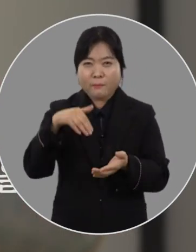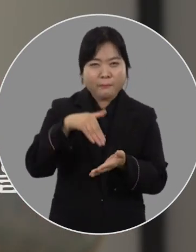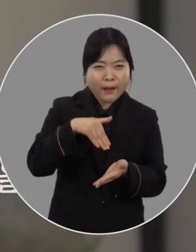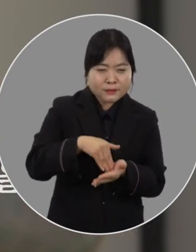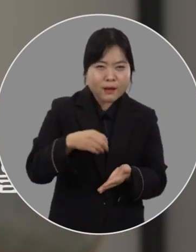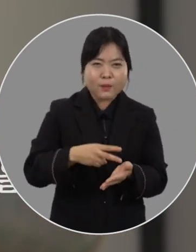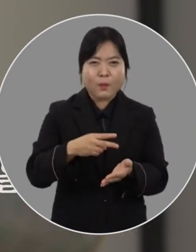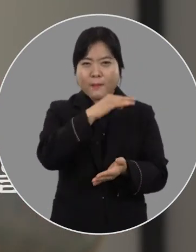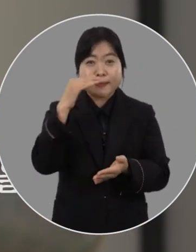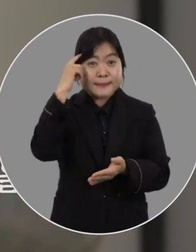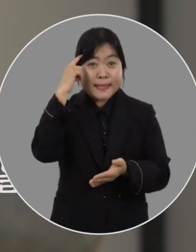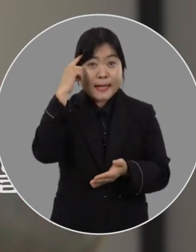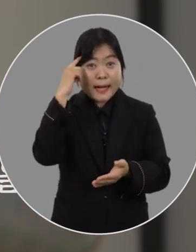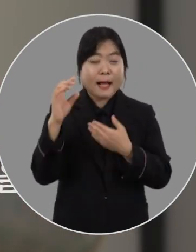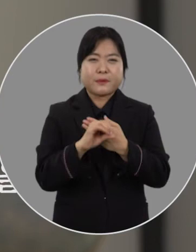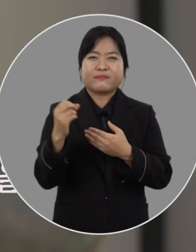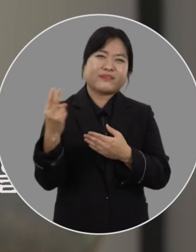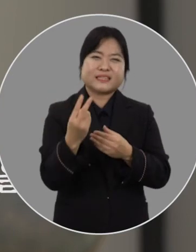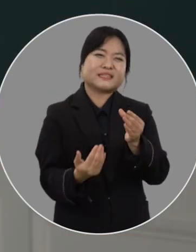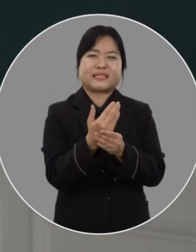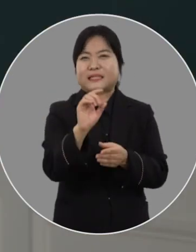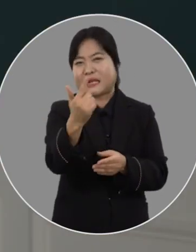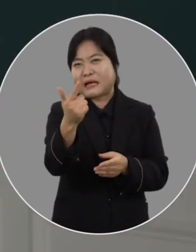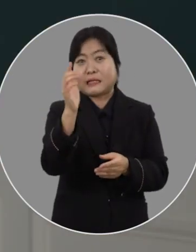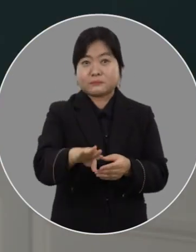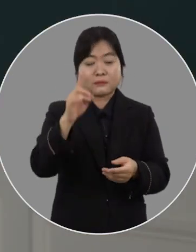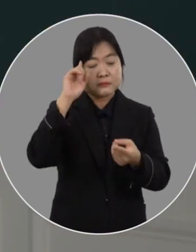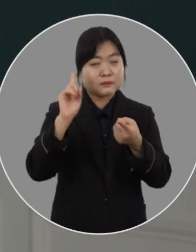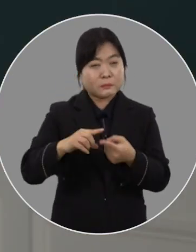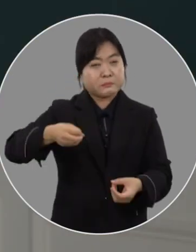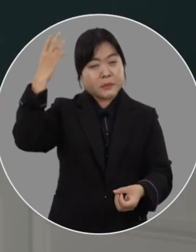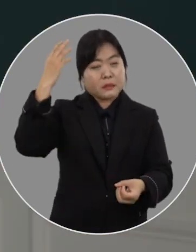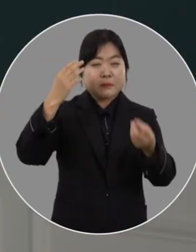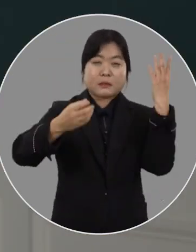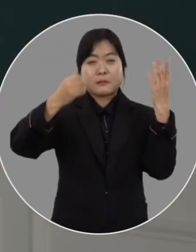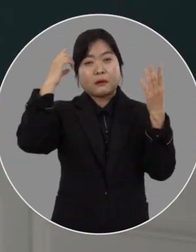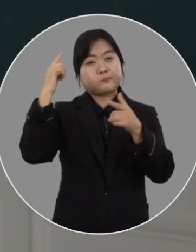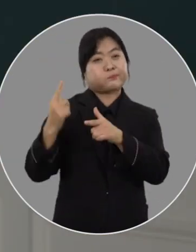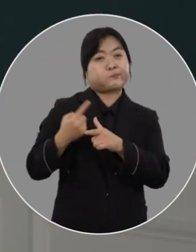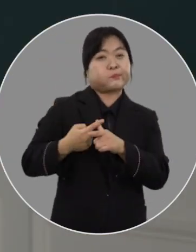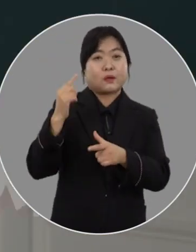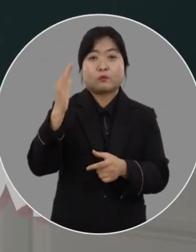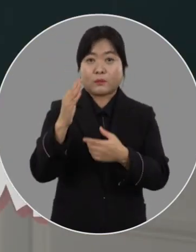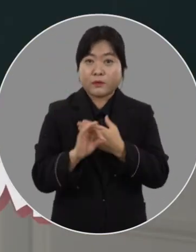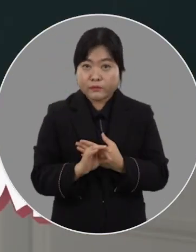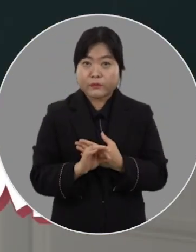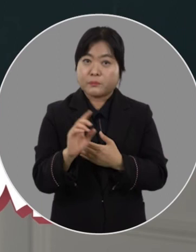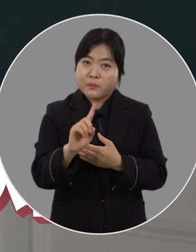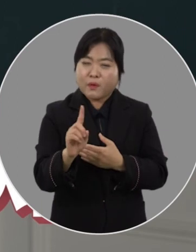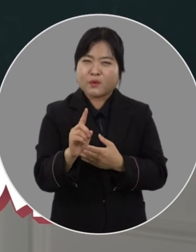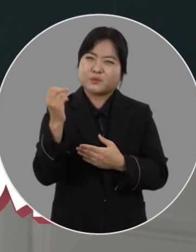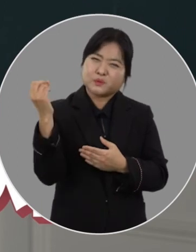반성하고 생각하고 있는 사람들한테는 이런 일이 일어나지 않을 수 있지만 그것을 망각의 강에 빠뜨려버리면서 잊어버리게 된다고